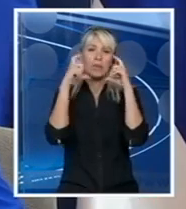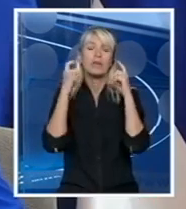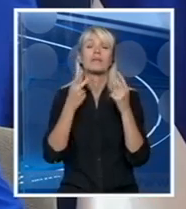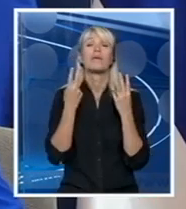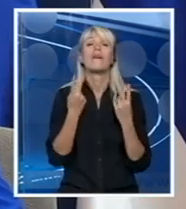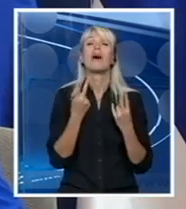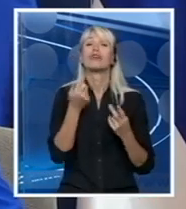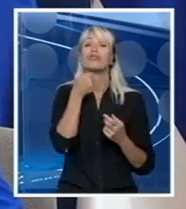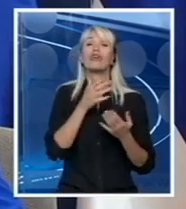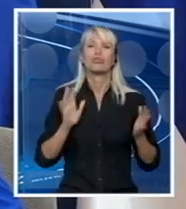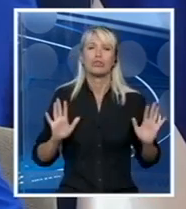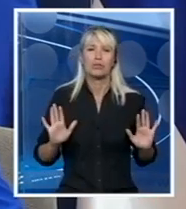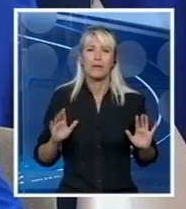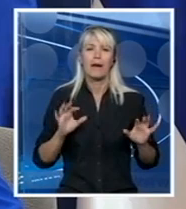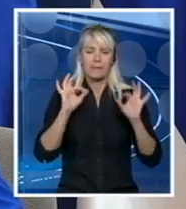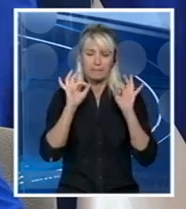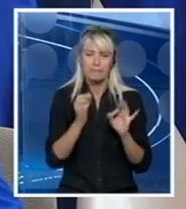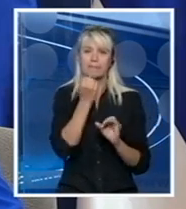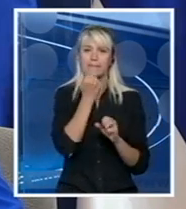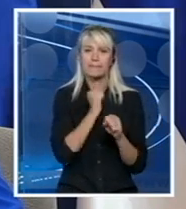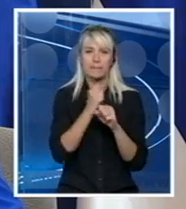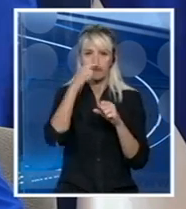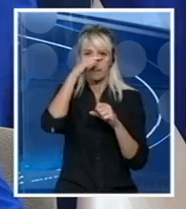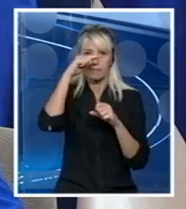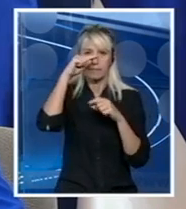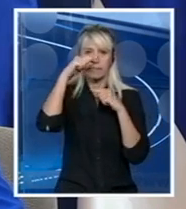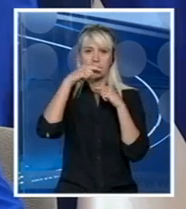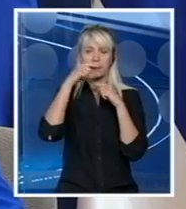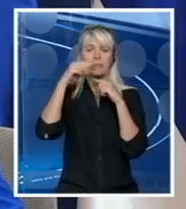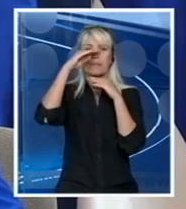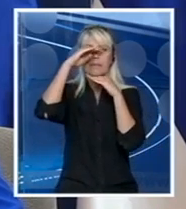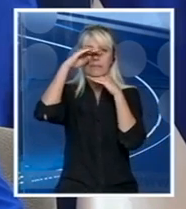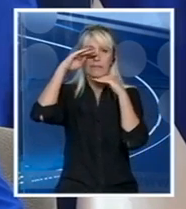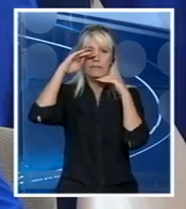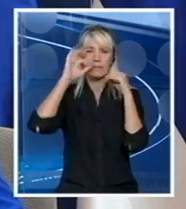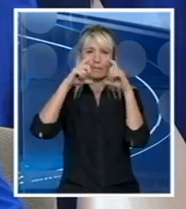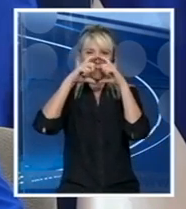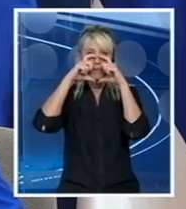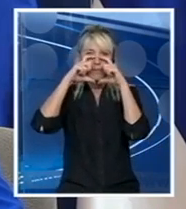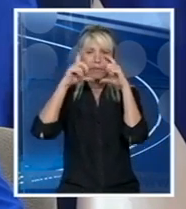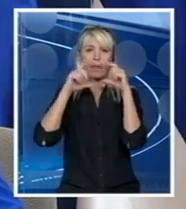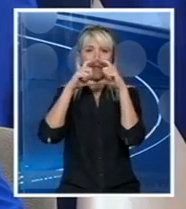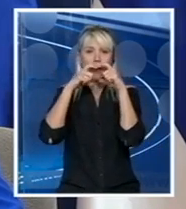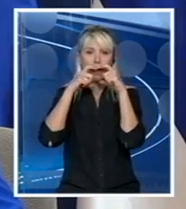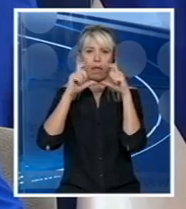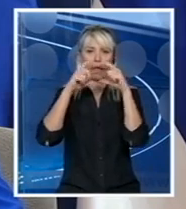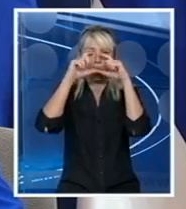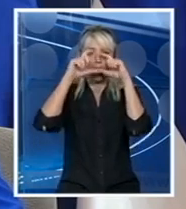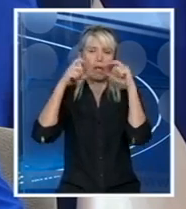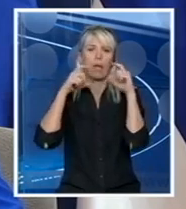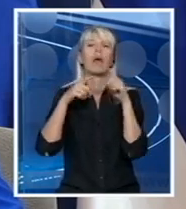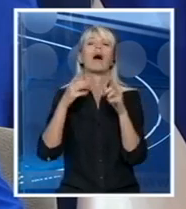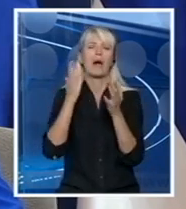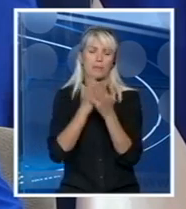ispravno, da pokriva nos, usta, bradu. O tome će biti i dodatnih edukacija u